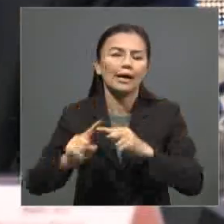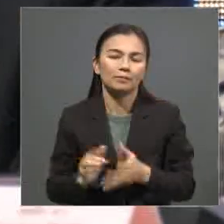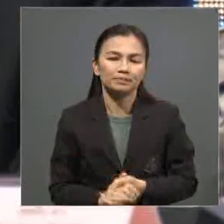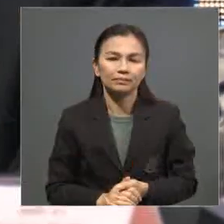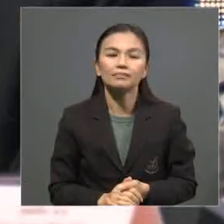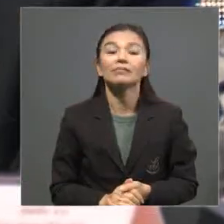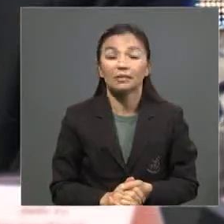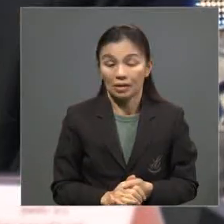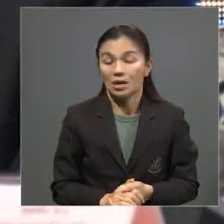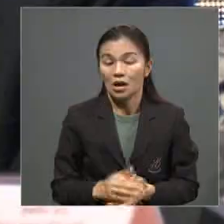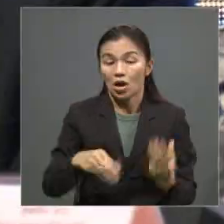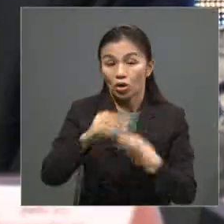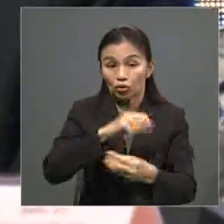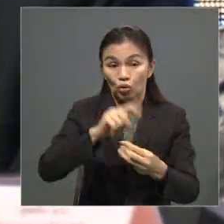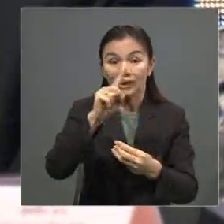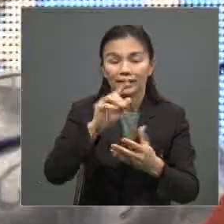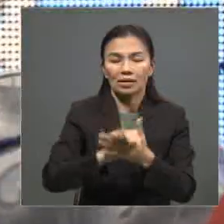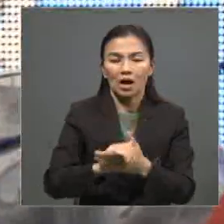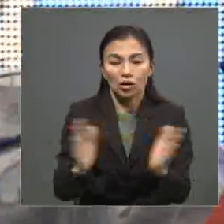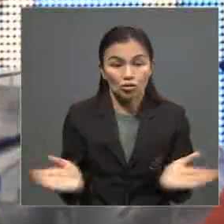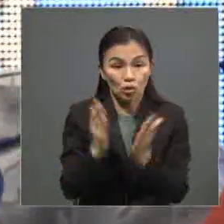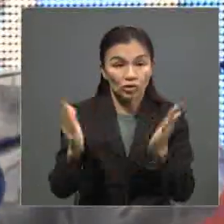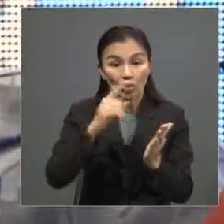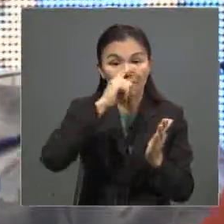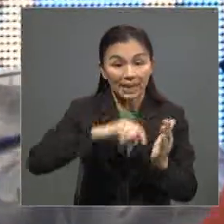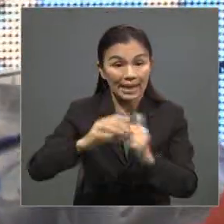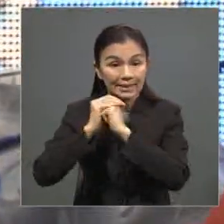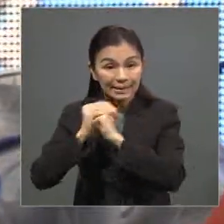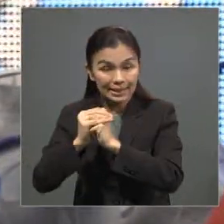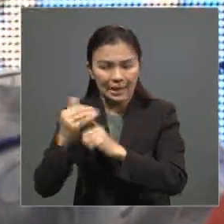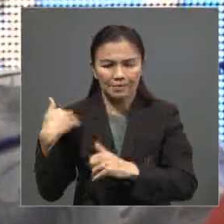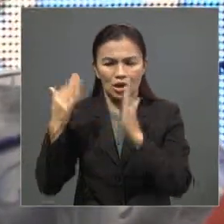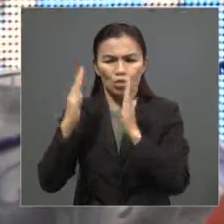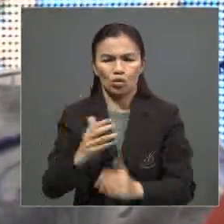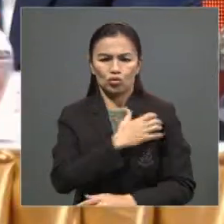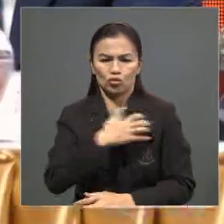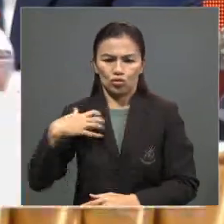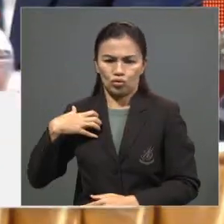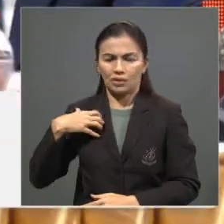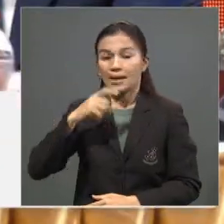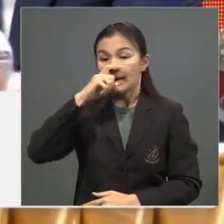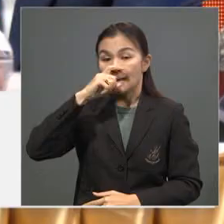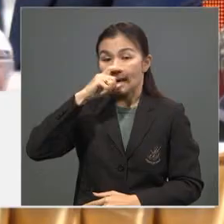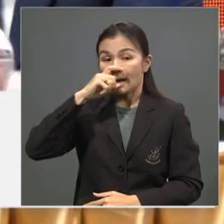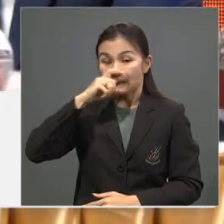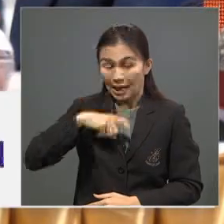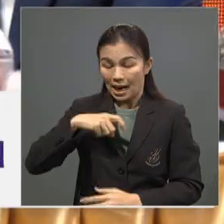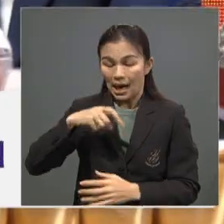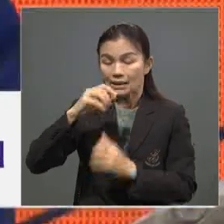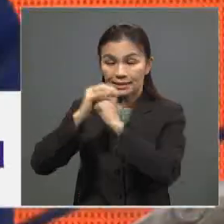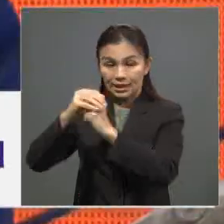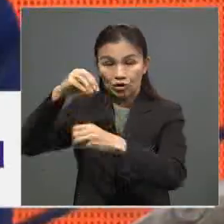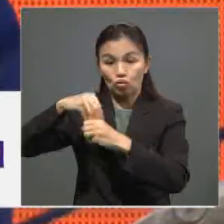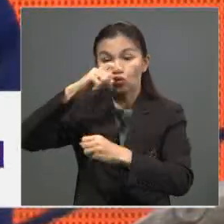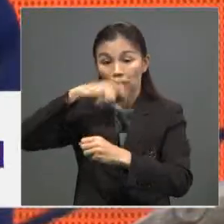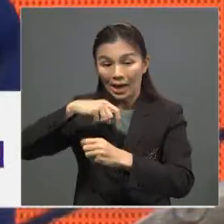ธุรกิจไทยจีนอย่างยั่งยืนได้รับการสนับสนุนจากสถานขราชทูตจีนประจำประเทศไทยมีเป้าหมายเพื่อสร้างความมั่นใจให้